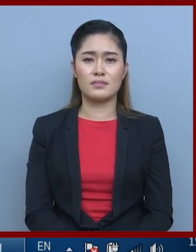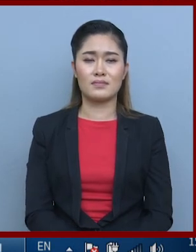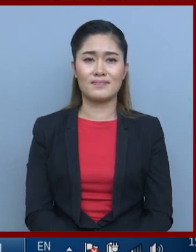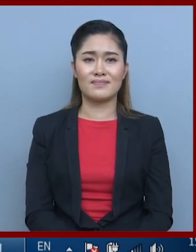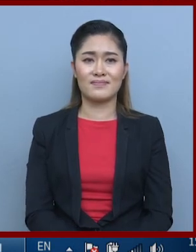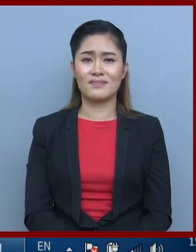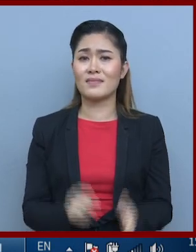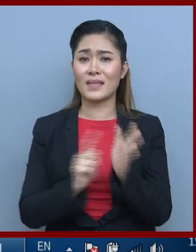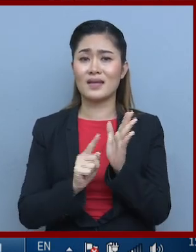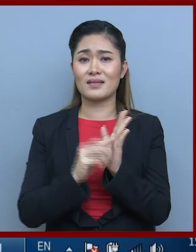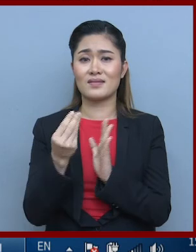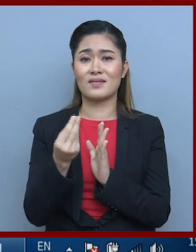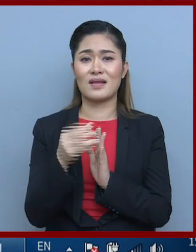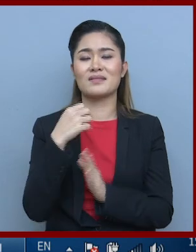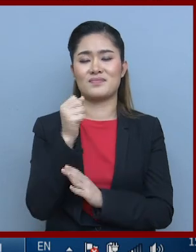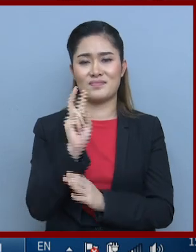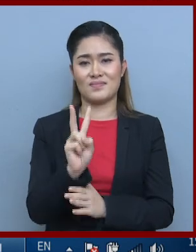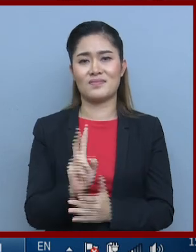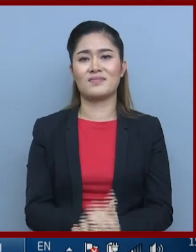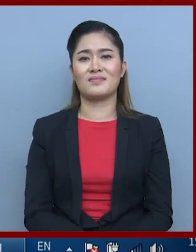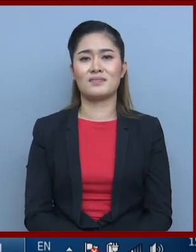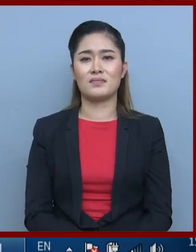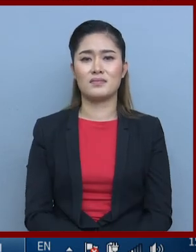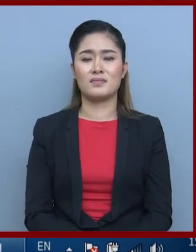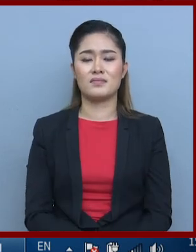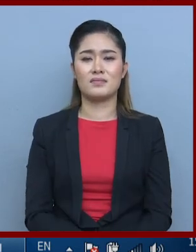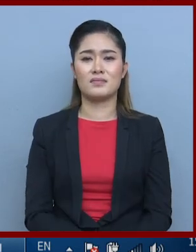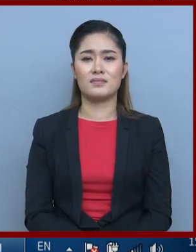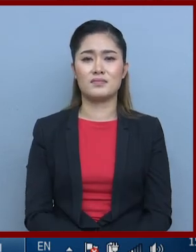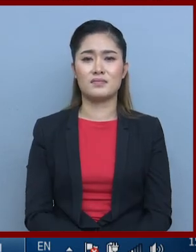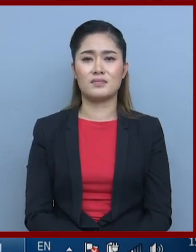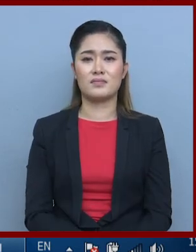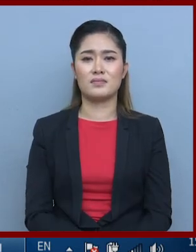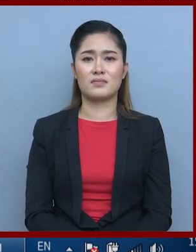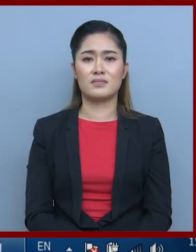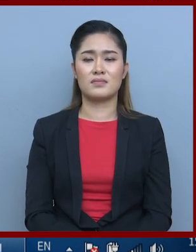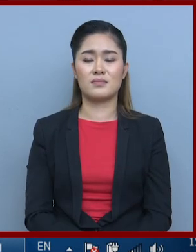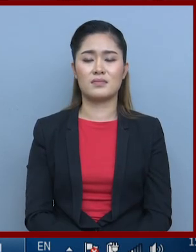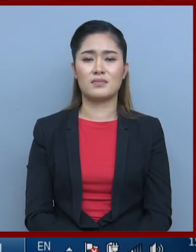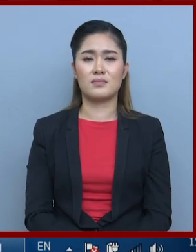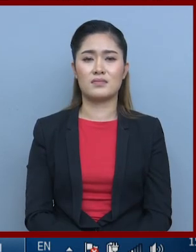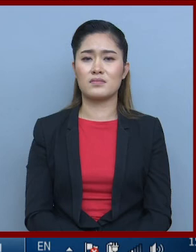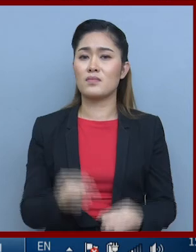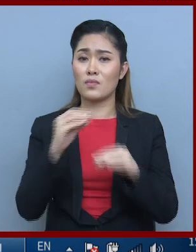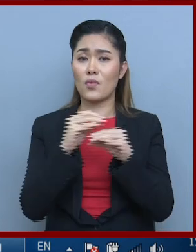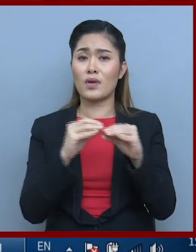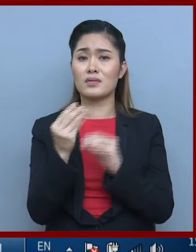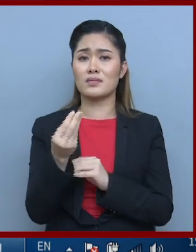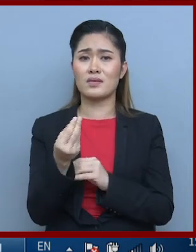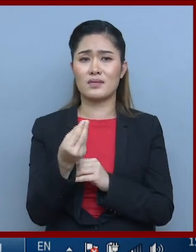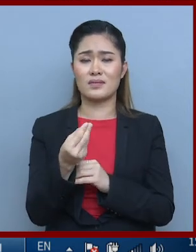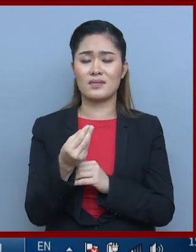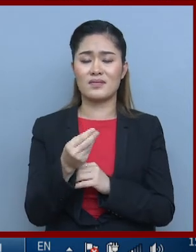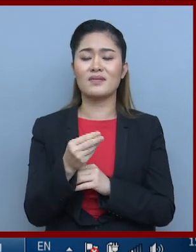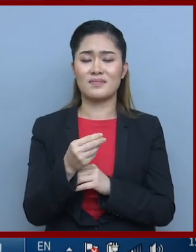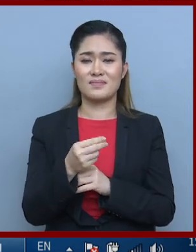เป็น exercise เท่าไหร่ครับ 12.form โปรเจกต์ก็โปรเจกต์